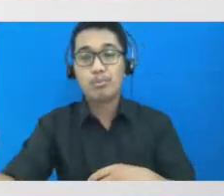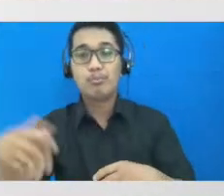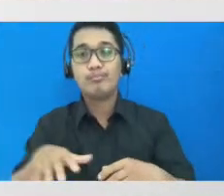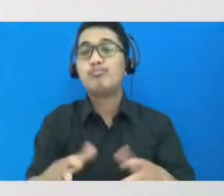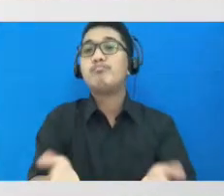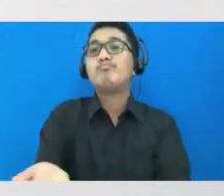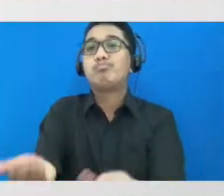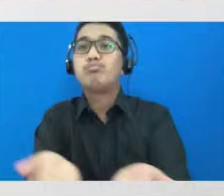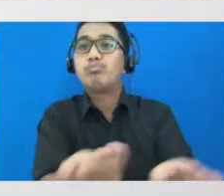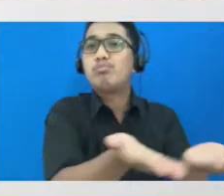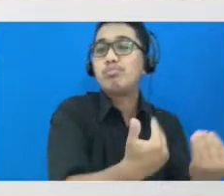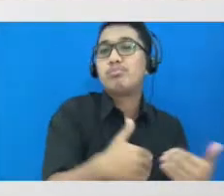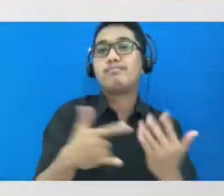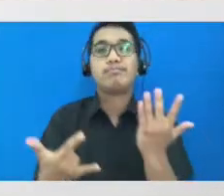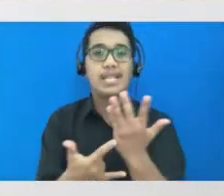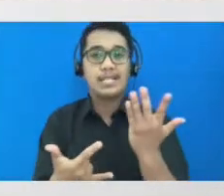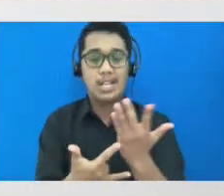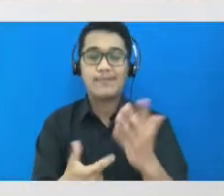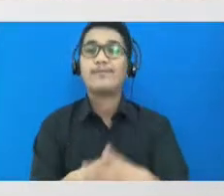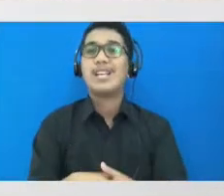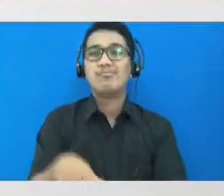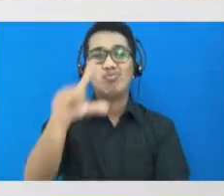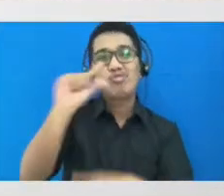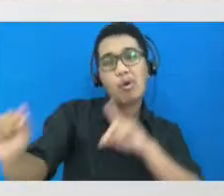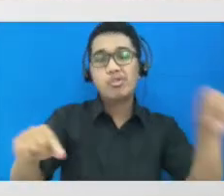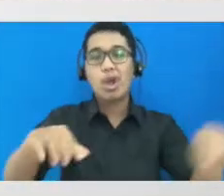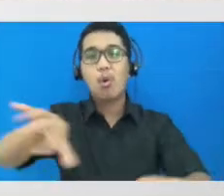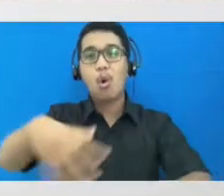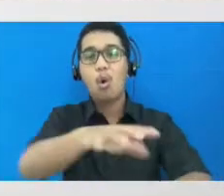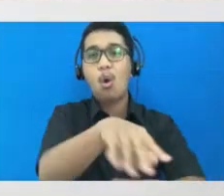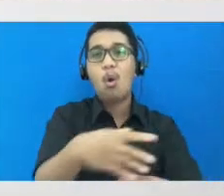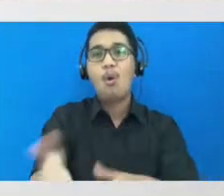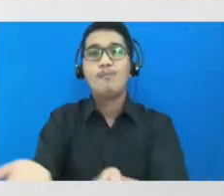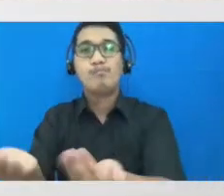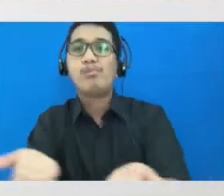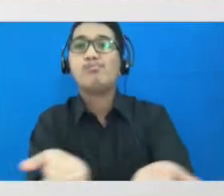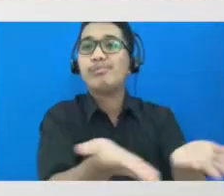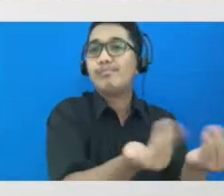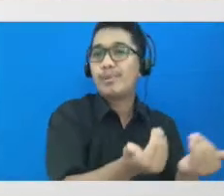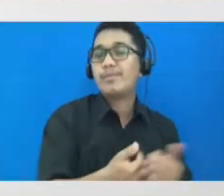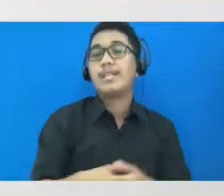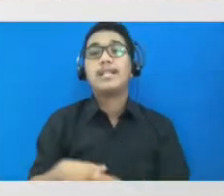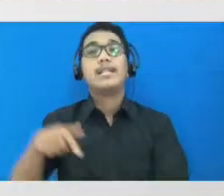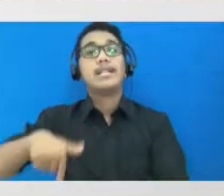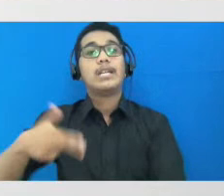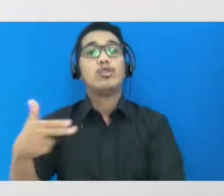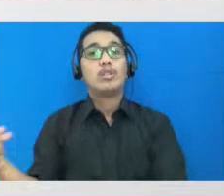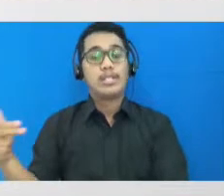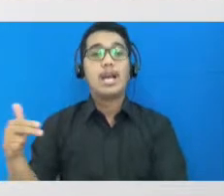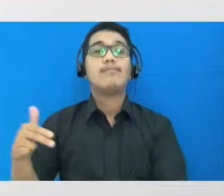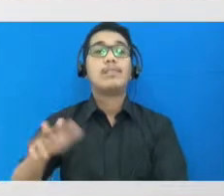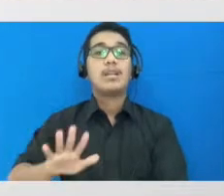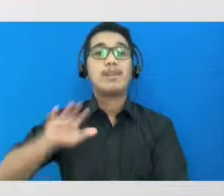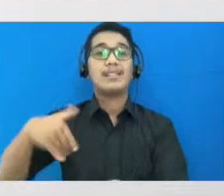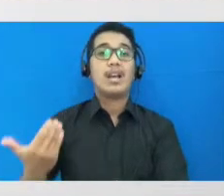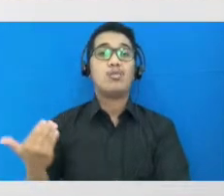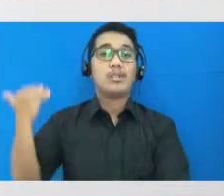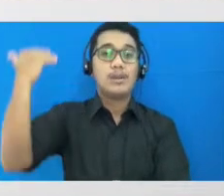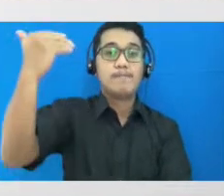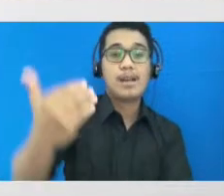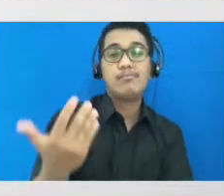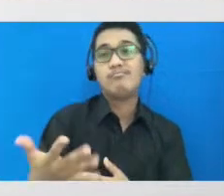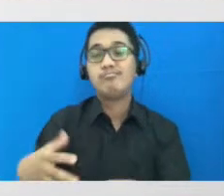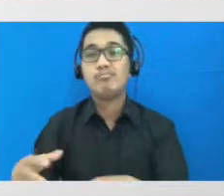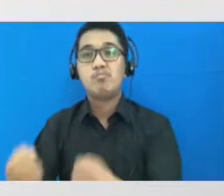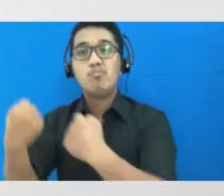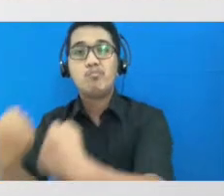juga terpencil. Di dalam konteks ini, maka pemerintah Indonesia di dalam 5 tahun ke depan berusaha untuk memperkuat broadband